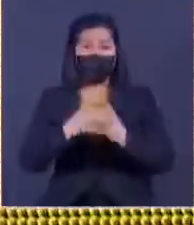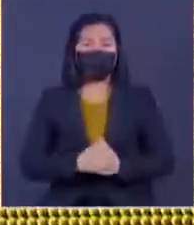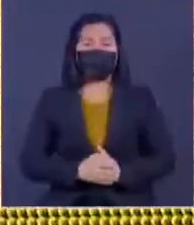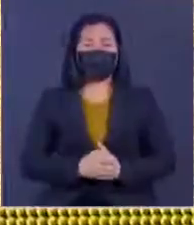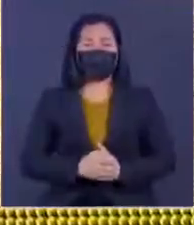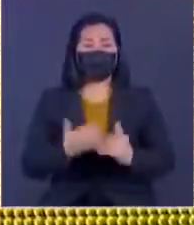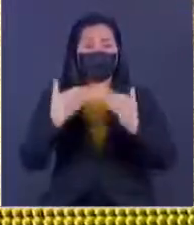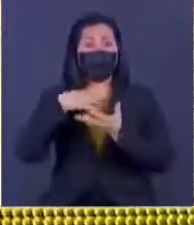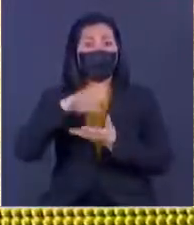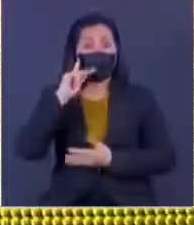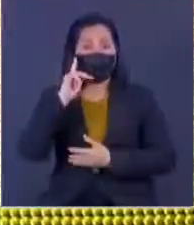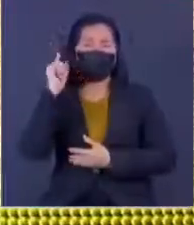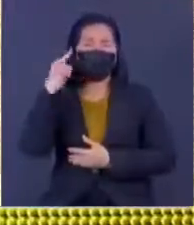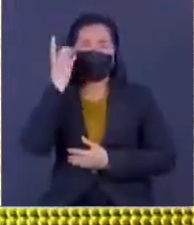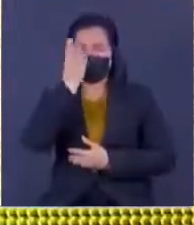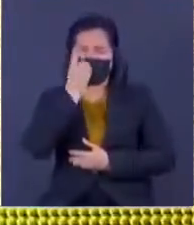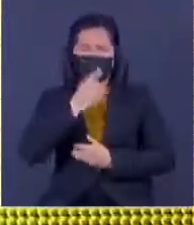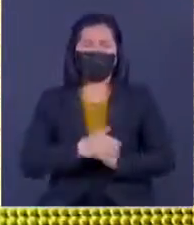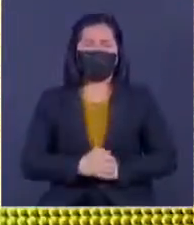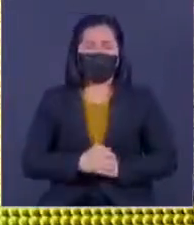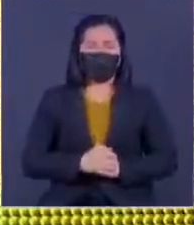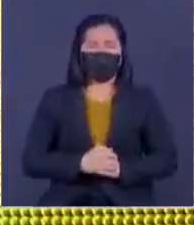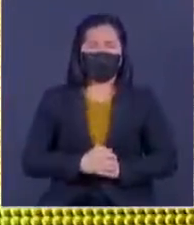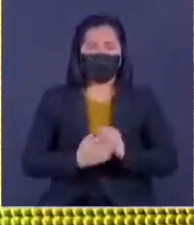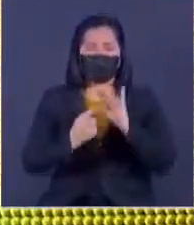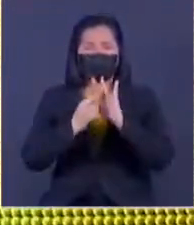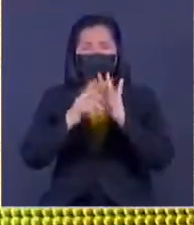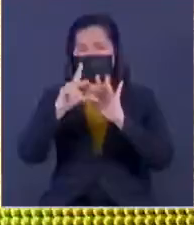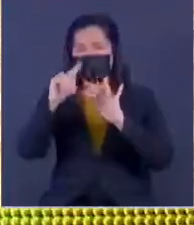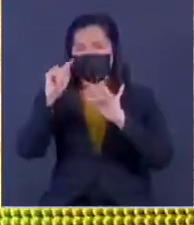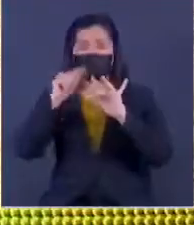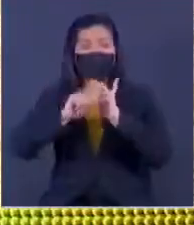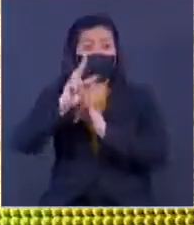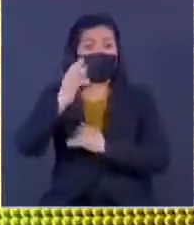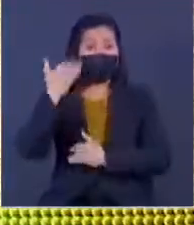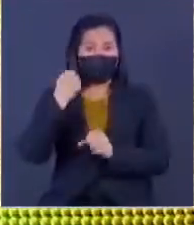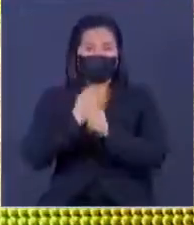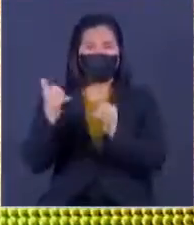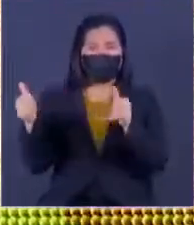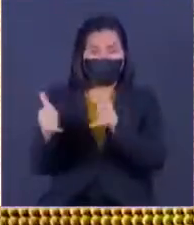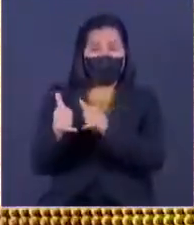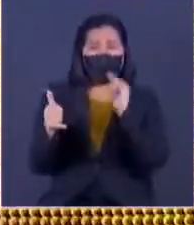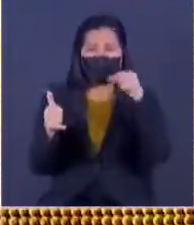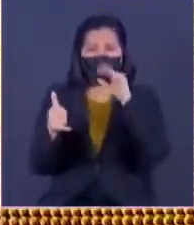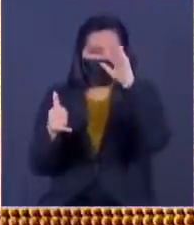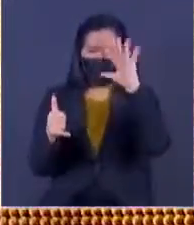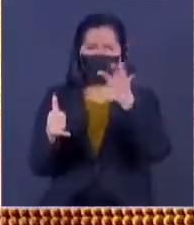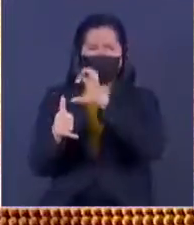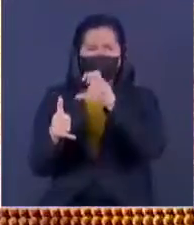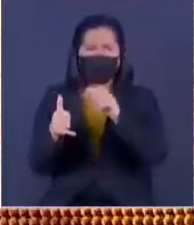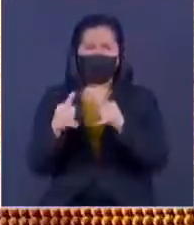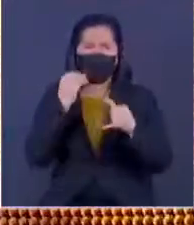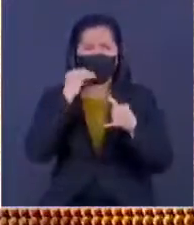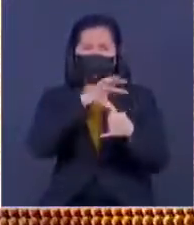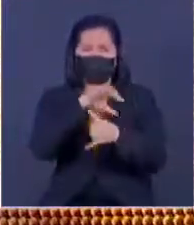ไปต่อกันที่ข่าวดราม่าของนางเอกสาวคุณแต้วณัฐพรกันค่ะคุณผู้ชมที่ก่อนหน้านี้เธอได้ร่วมงานกับคุณแพนเค้กเขมนิดนะคะเลยทำให้ต้องกักตัวอยู่ที่